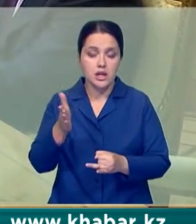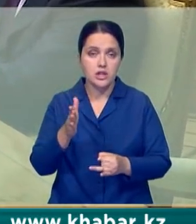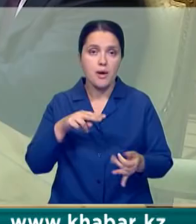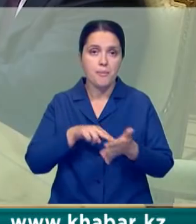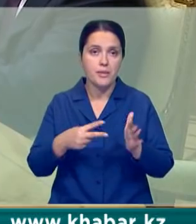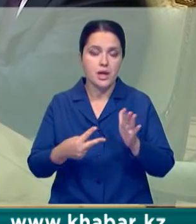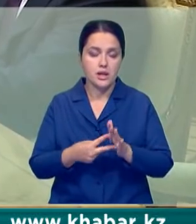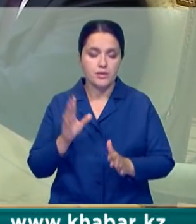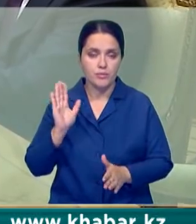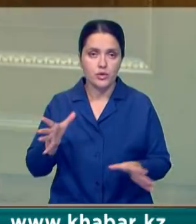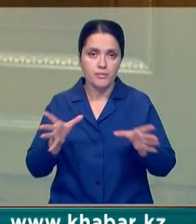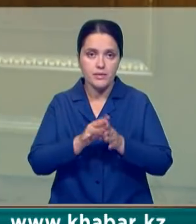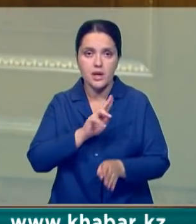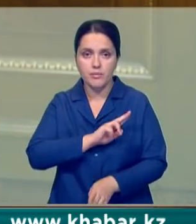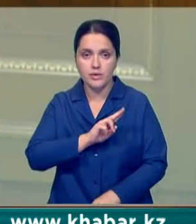сотрудничества